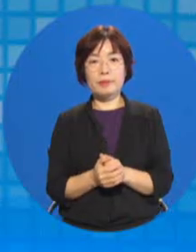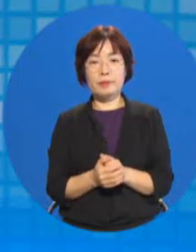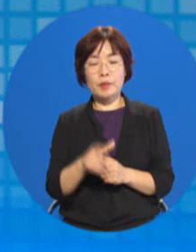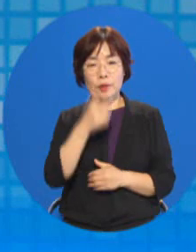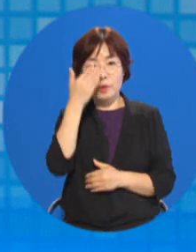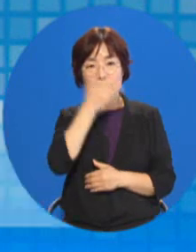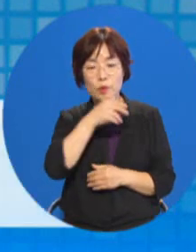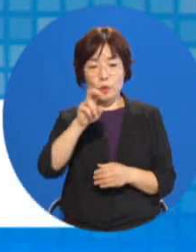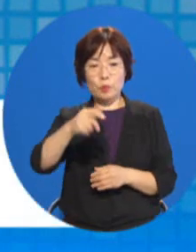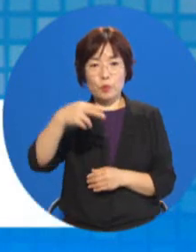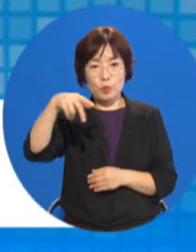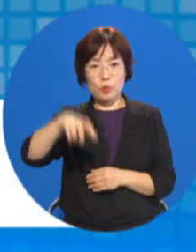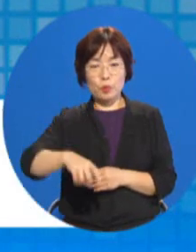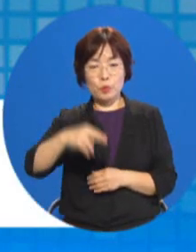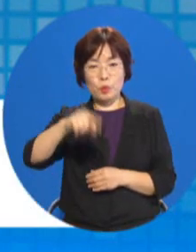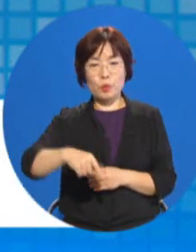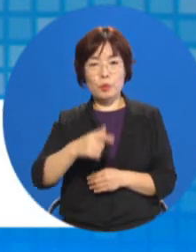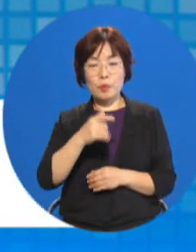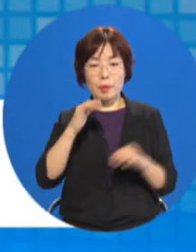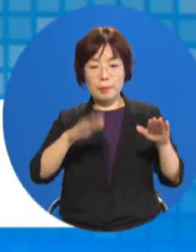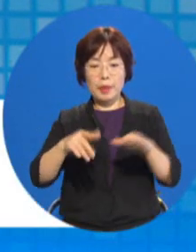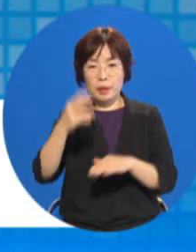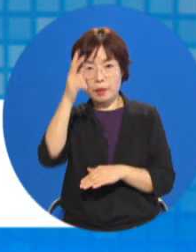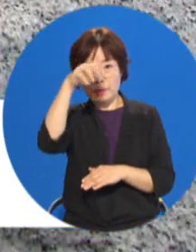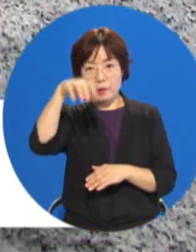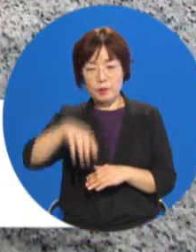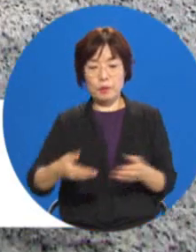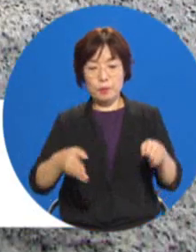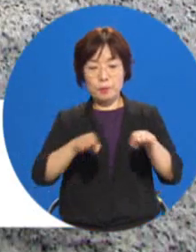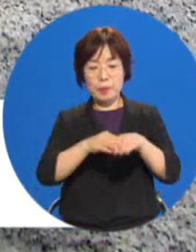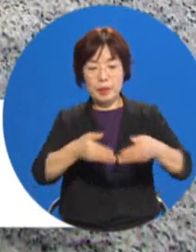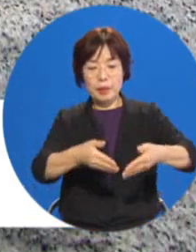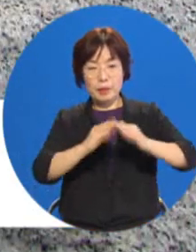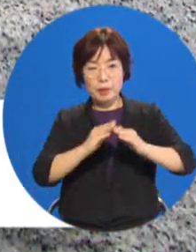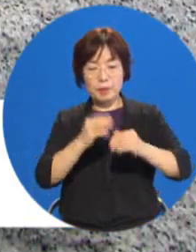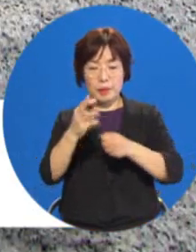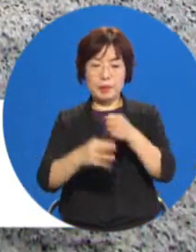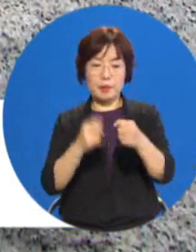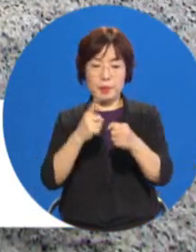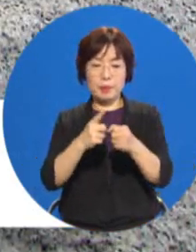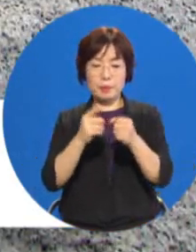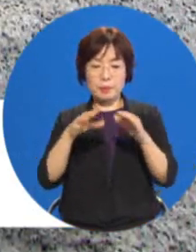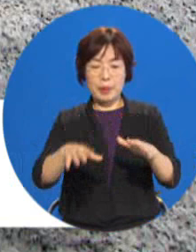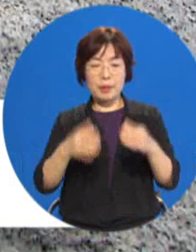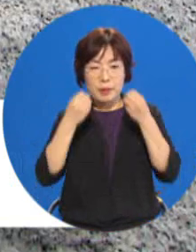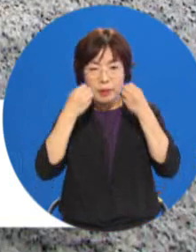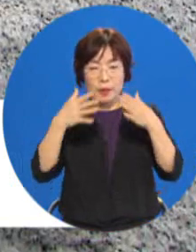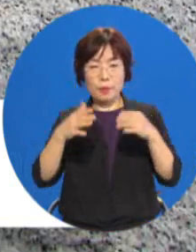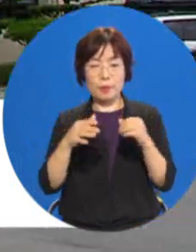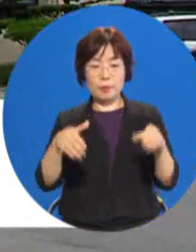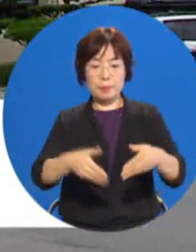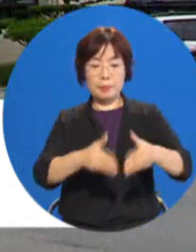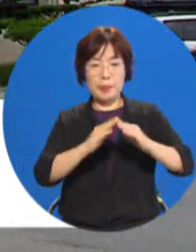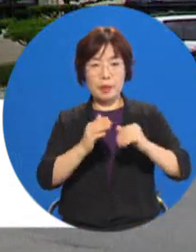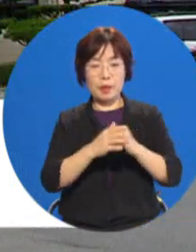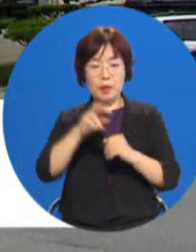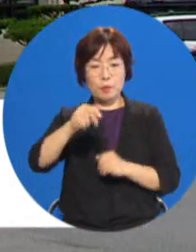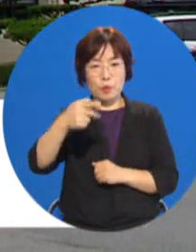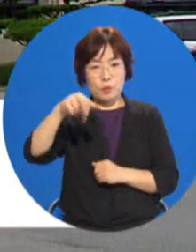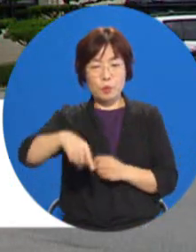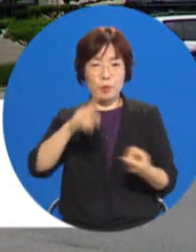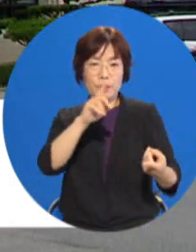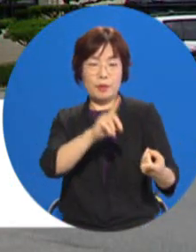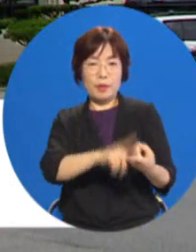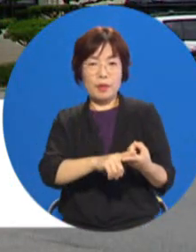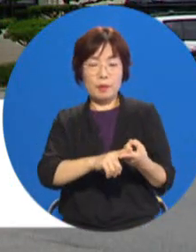여수 문수동에 위치한 여수 해경청사가 31년 만에 새로 지어집니다. 이번에 착공하는 해경 신청사는 기존 문수동